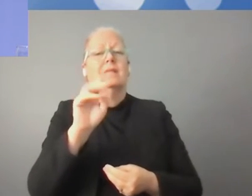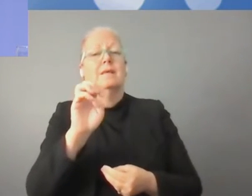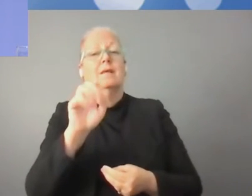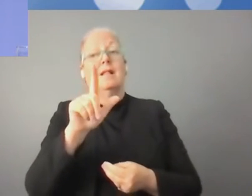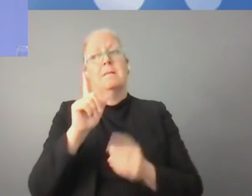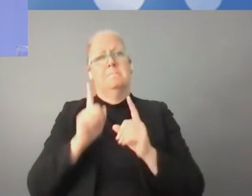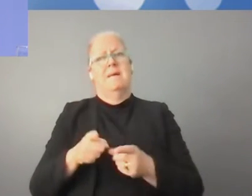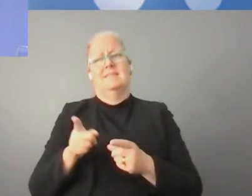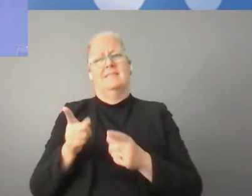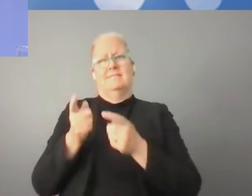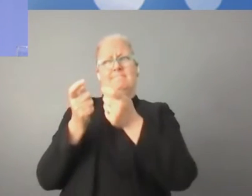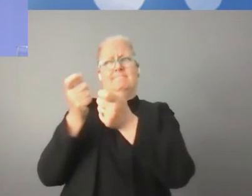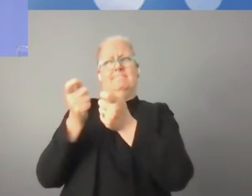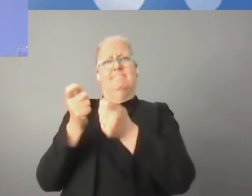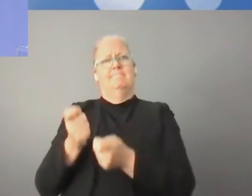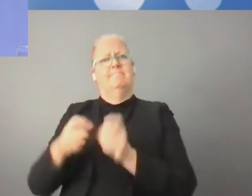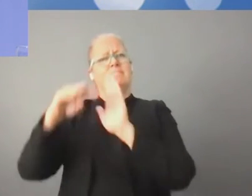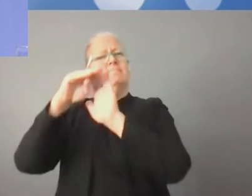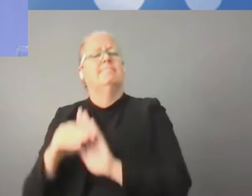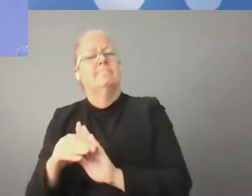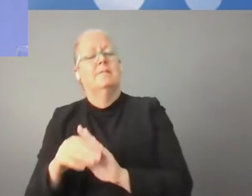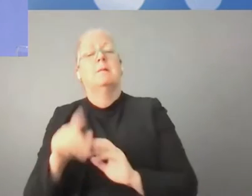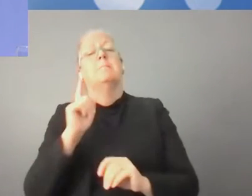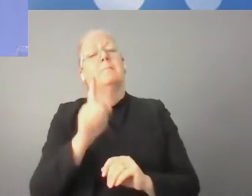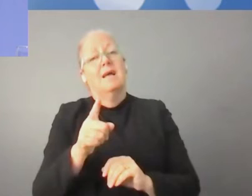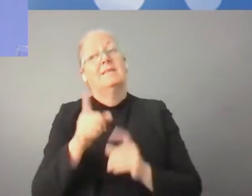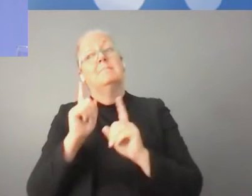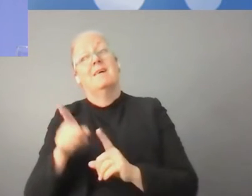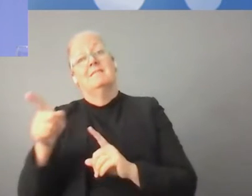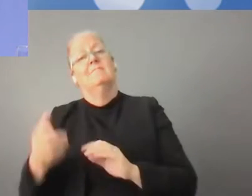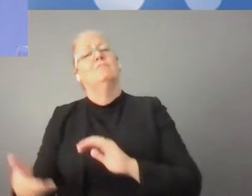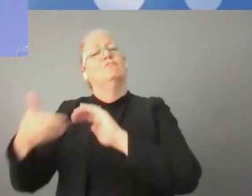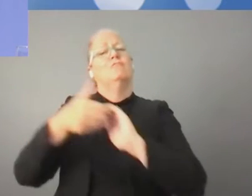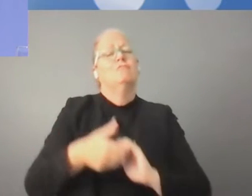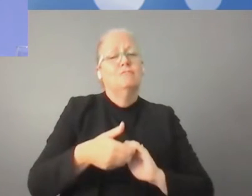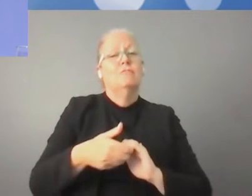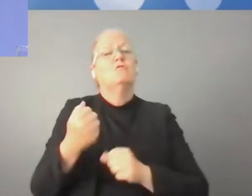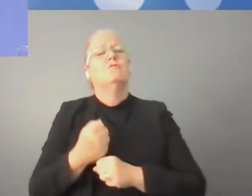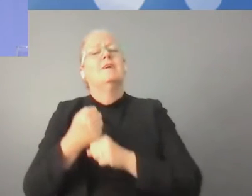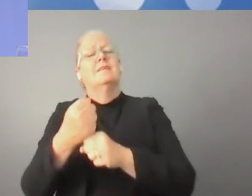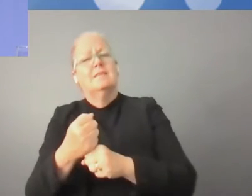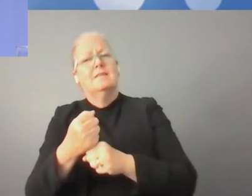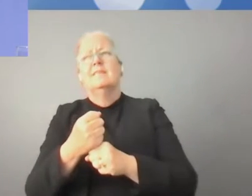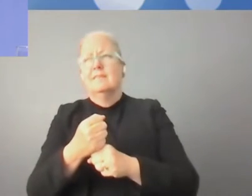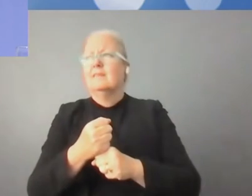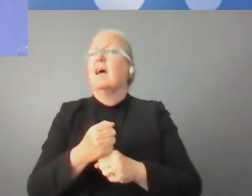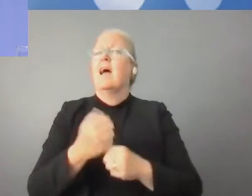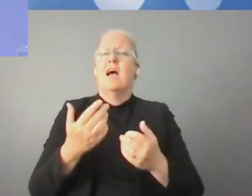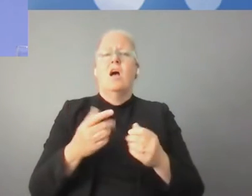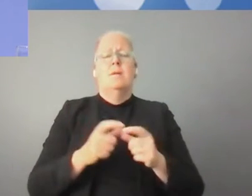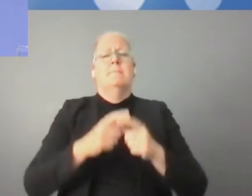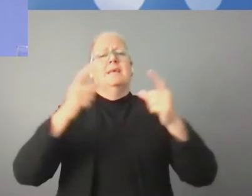авиацией, с большинством больших секторов промышленности, то я думаю, что будет возможным отрегулировать